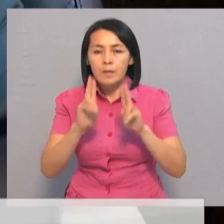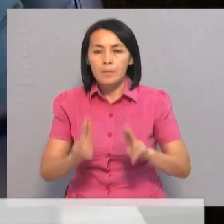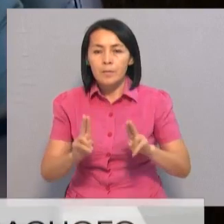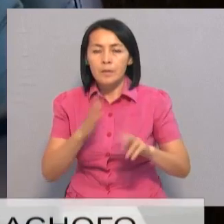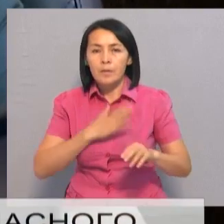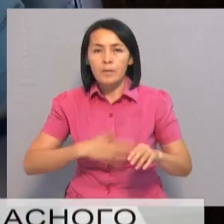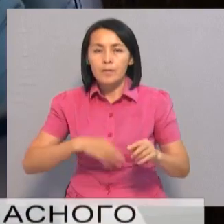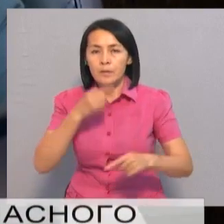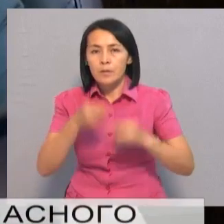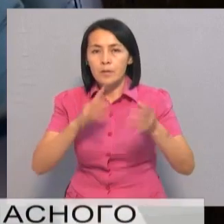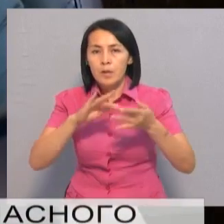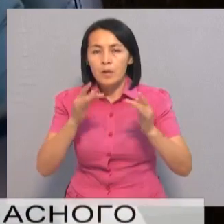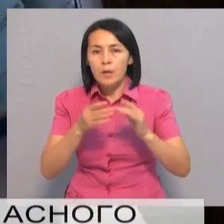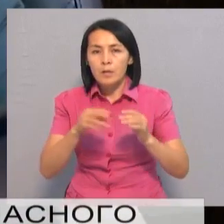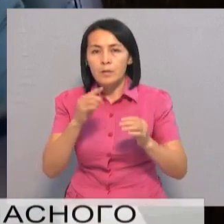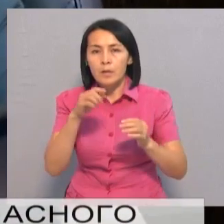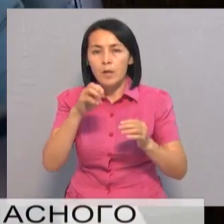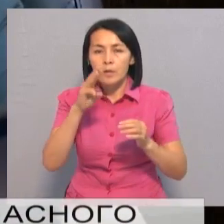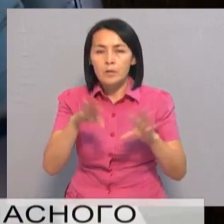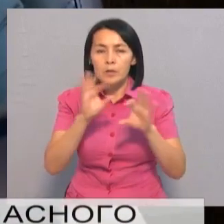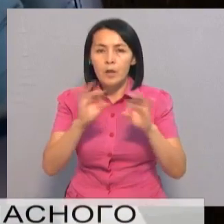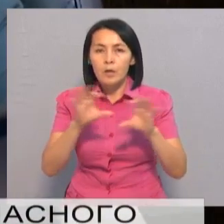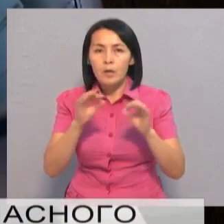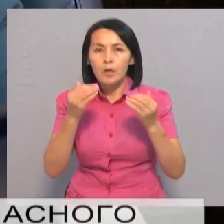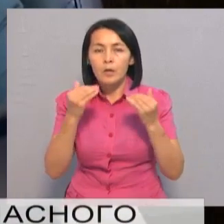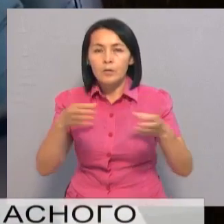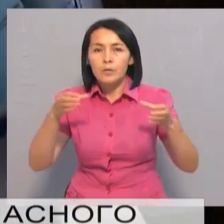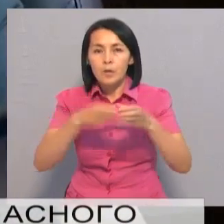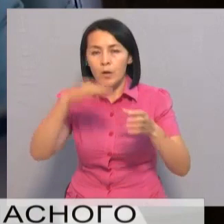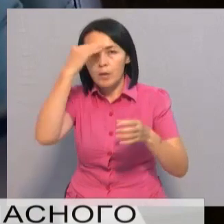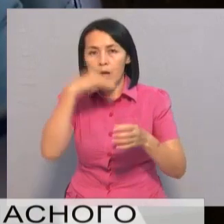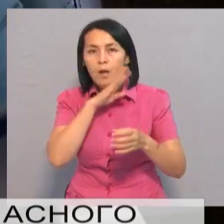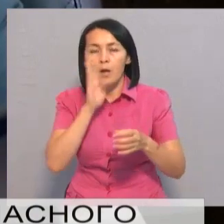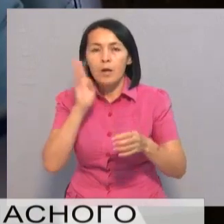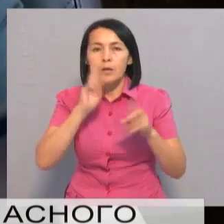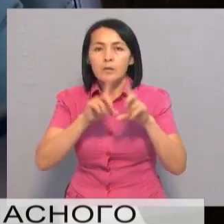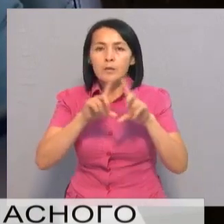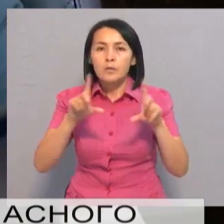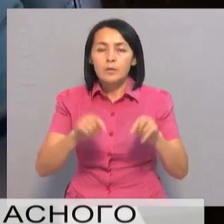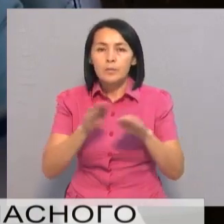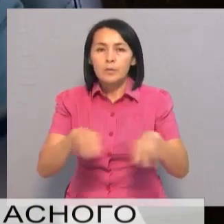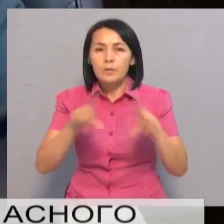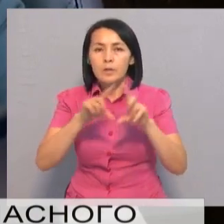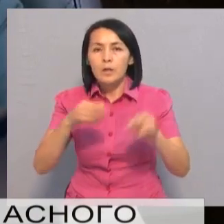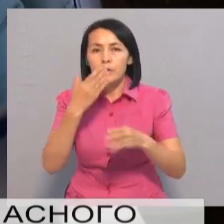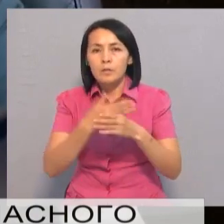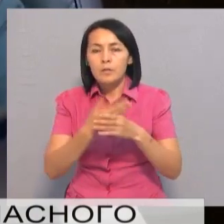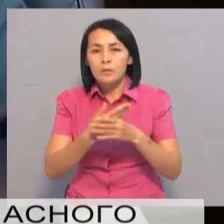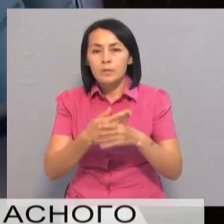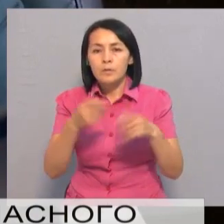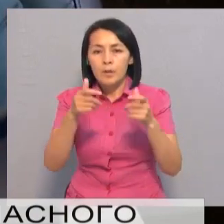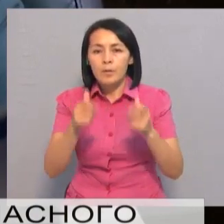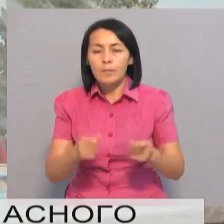воде. Через социальные сети WhatsApp проводится агитационная работа в группах родителей школ и детских садов с помощью памяток